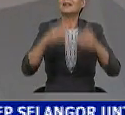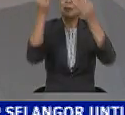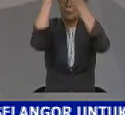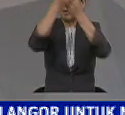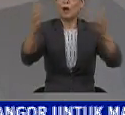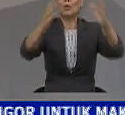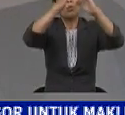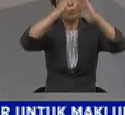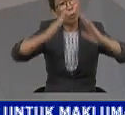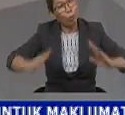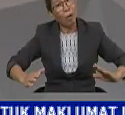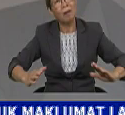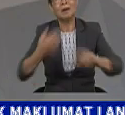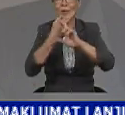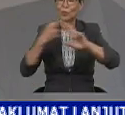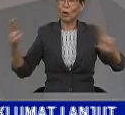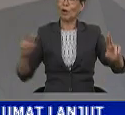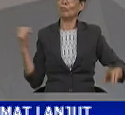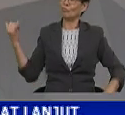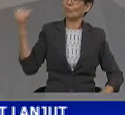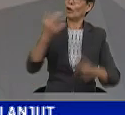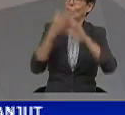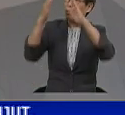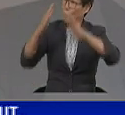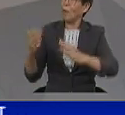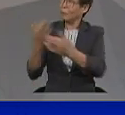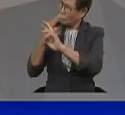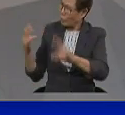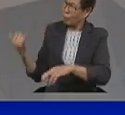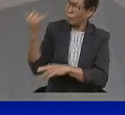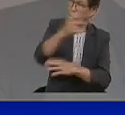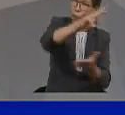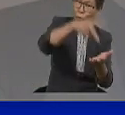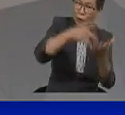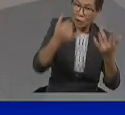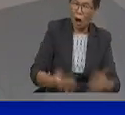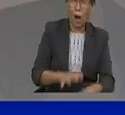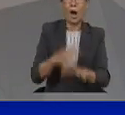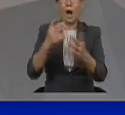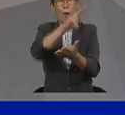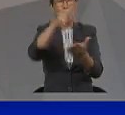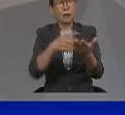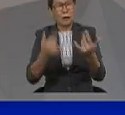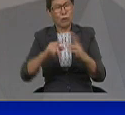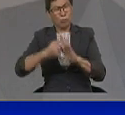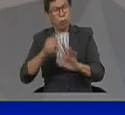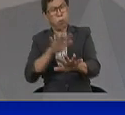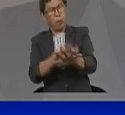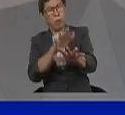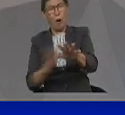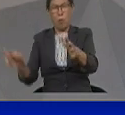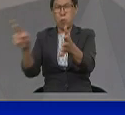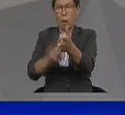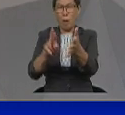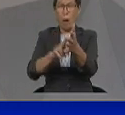rumah untuk bersiap-siap ke pusat Monica dilaporkan berapa pesan mudik ini mulai sesak dan juga menerusi laporan-laporan